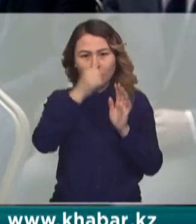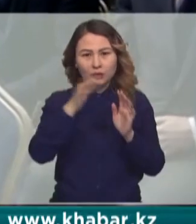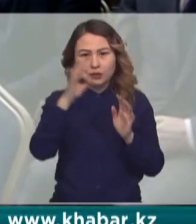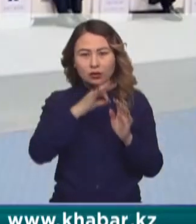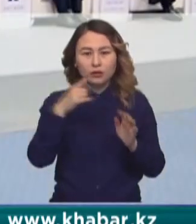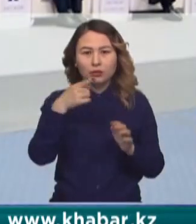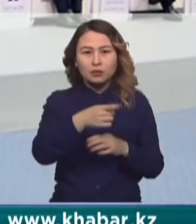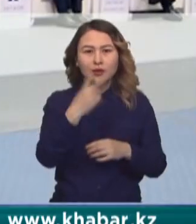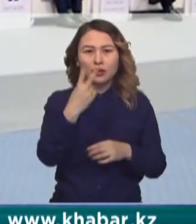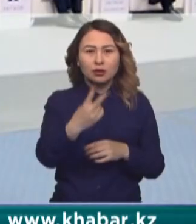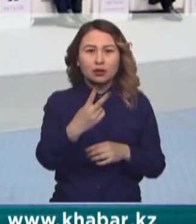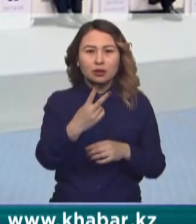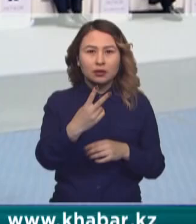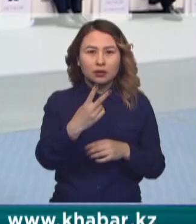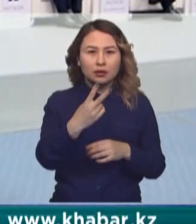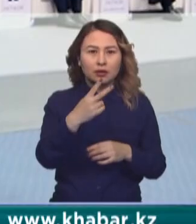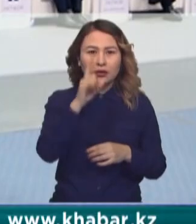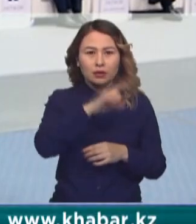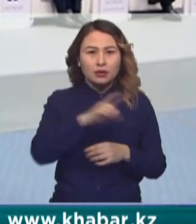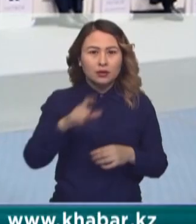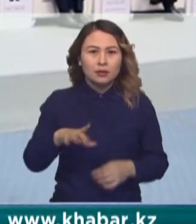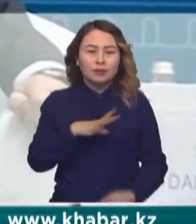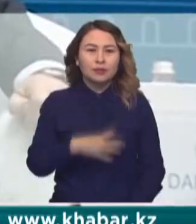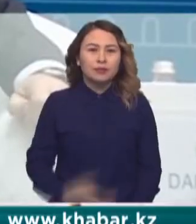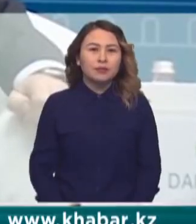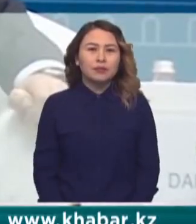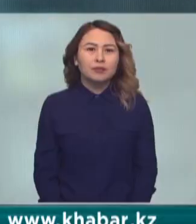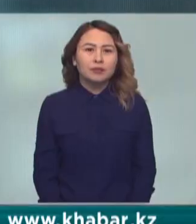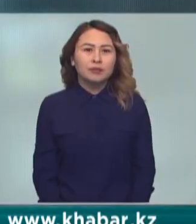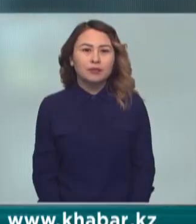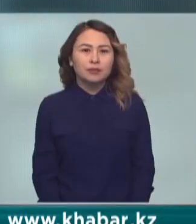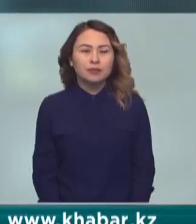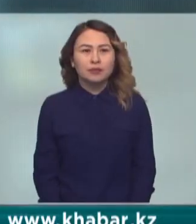іс тіркеліп, 1002 адам сотталды.